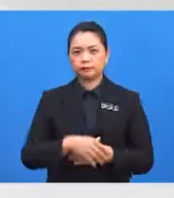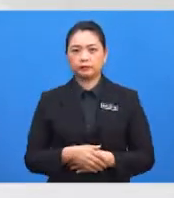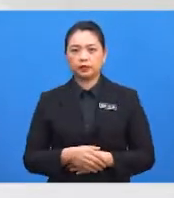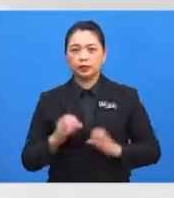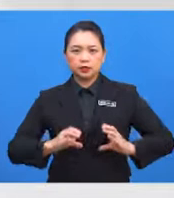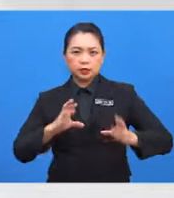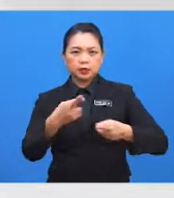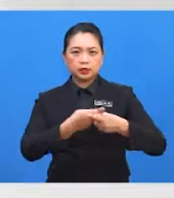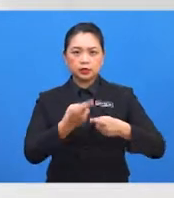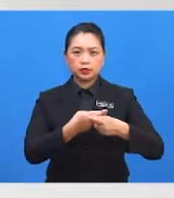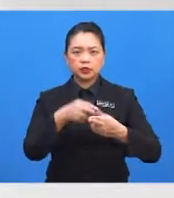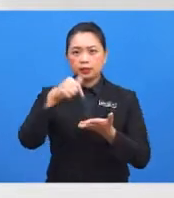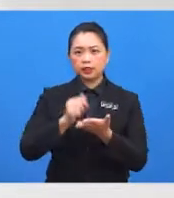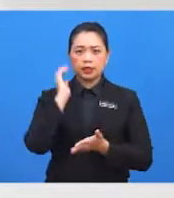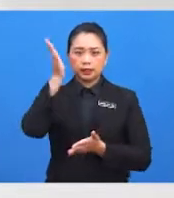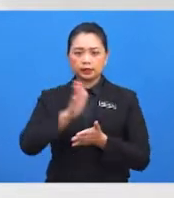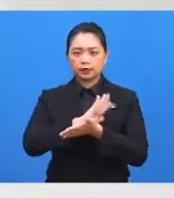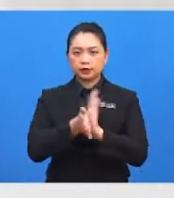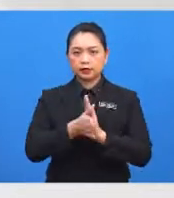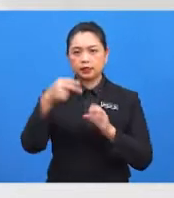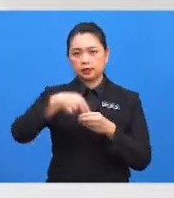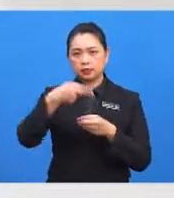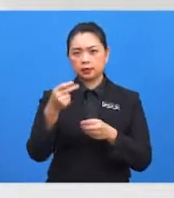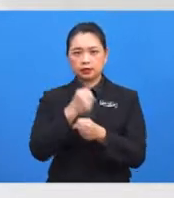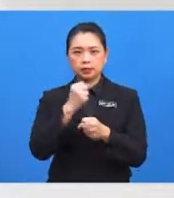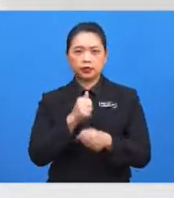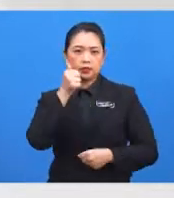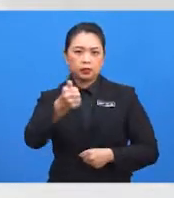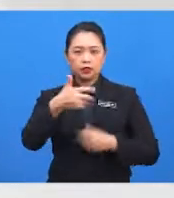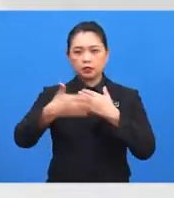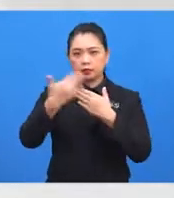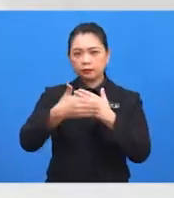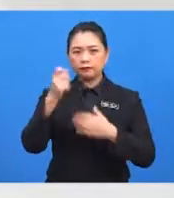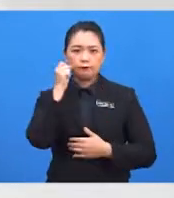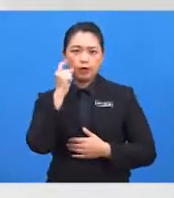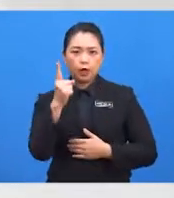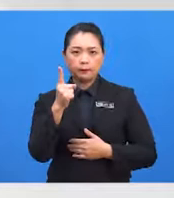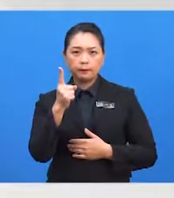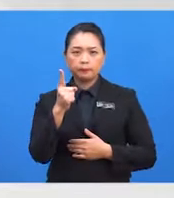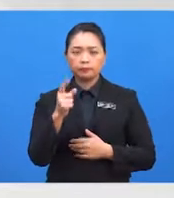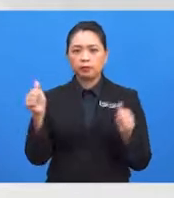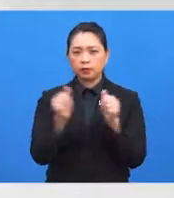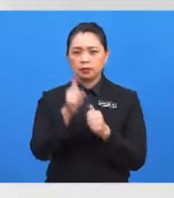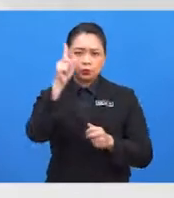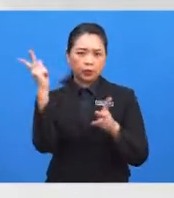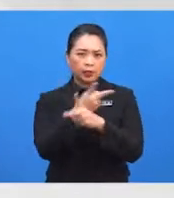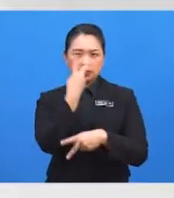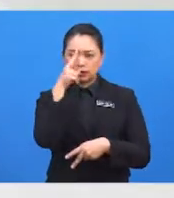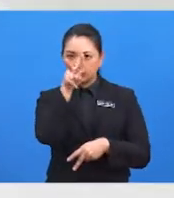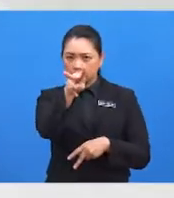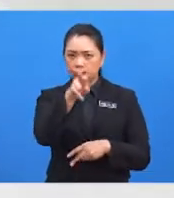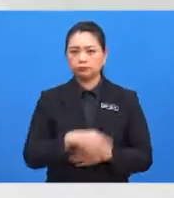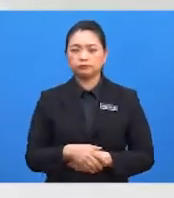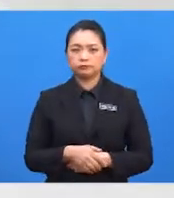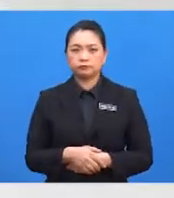Secara ringkasnya, ini akan menjadikan hasil kerja anda mudah difahami dengan sekilas